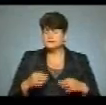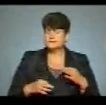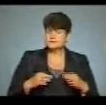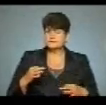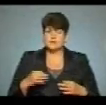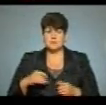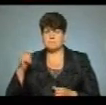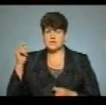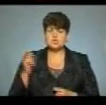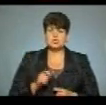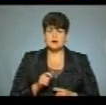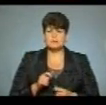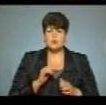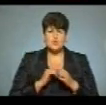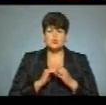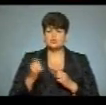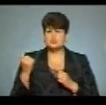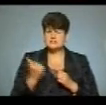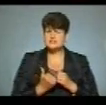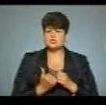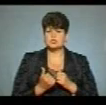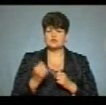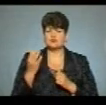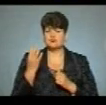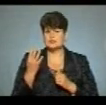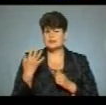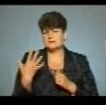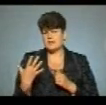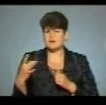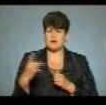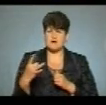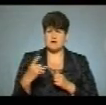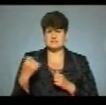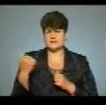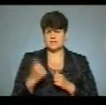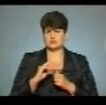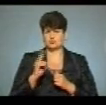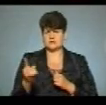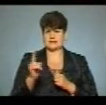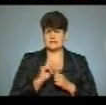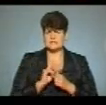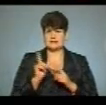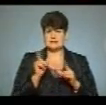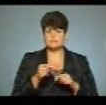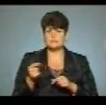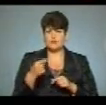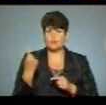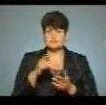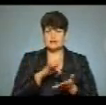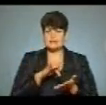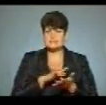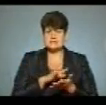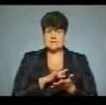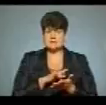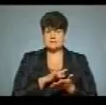проїжджаємо там кожного тижня по 4-5 разів в тиждень туди-назад їздимо в Тернопіль, в обласний центр.